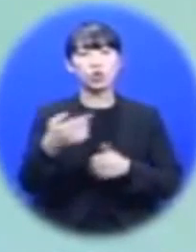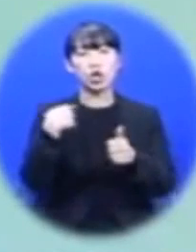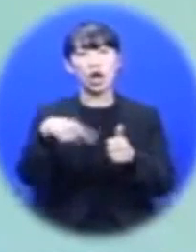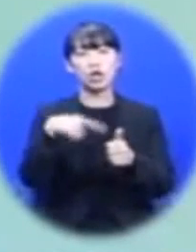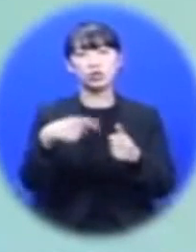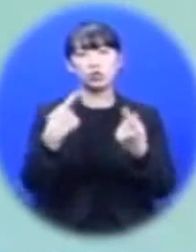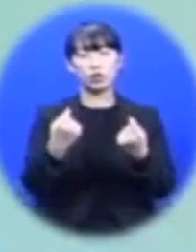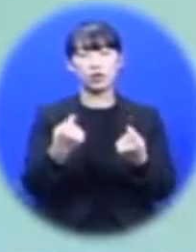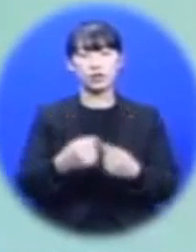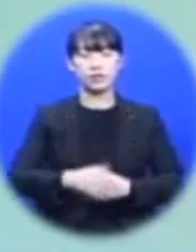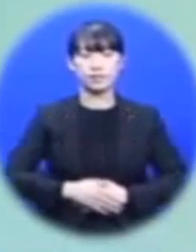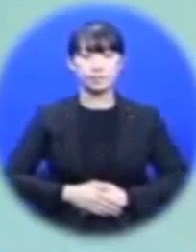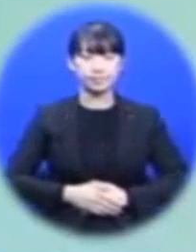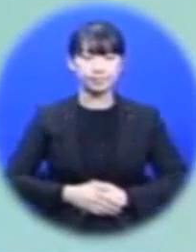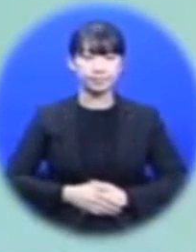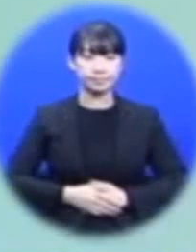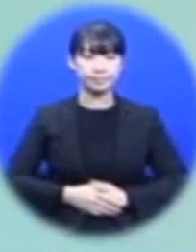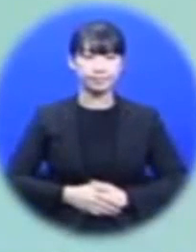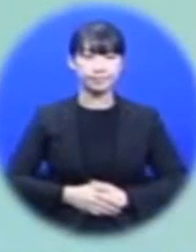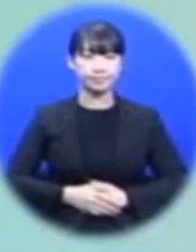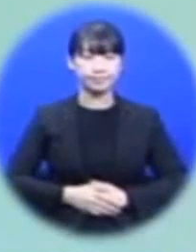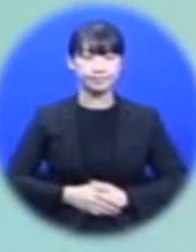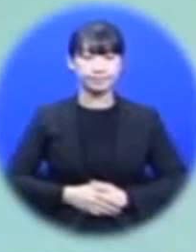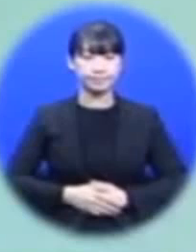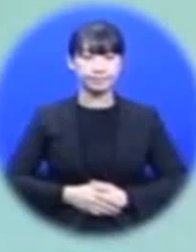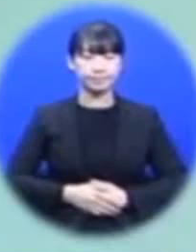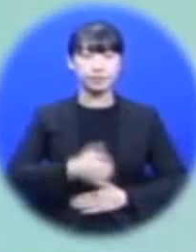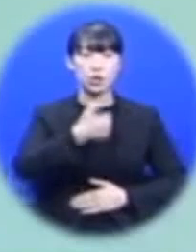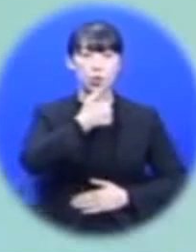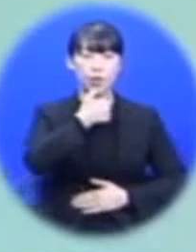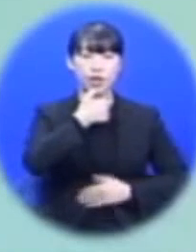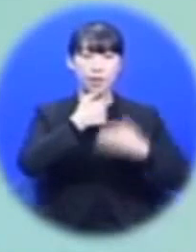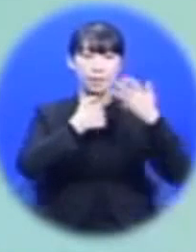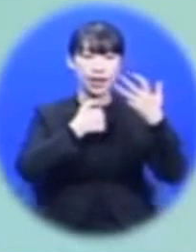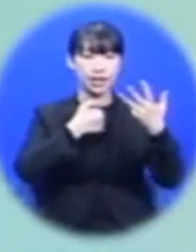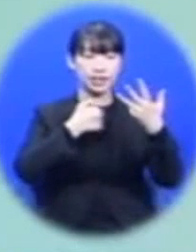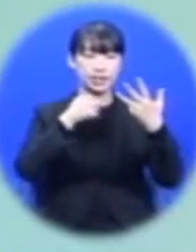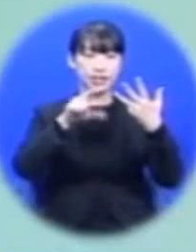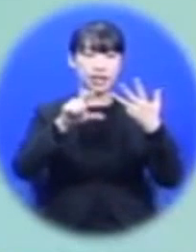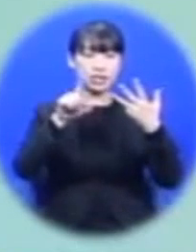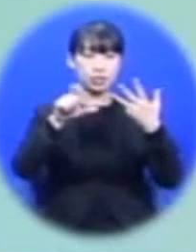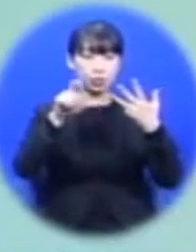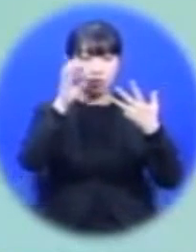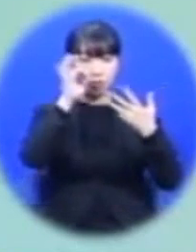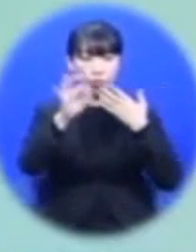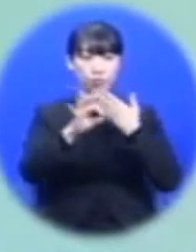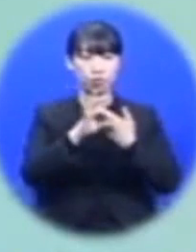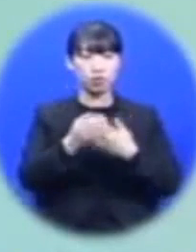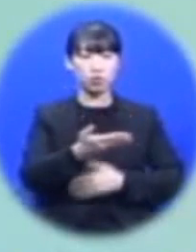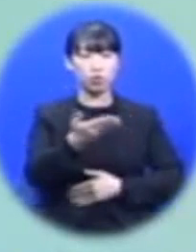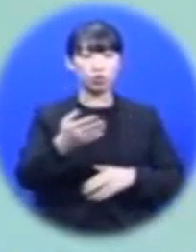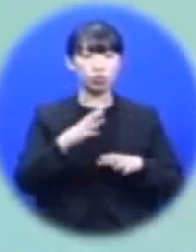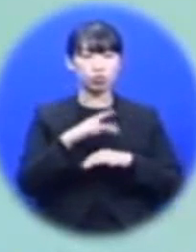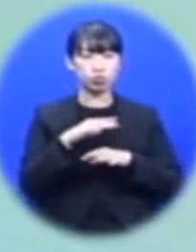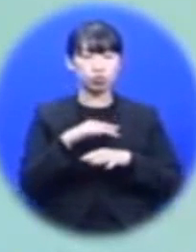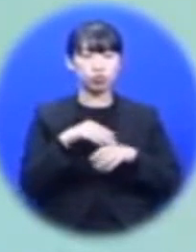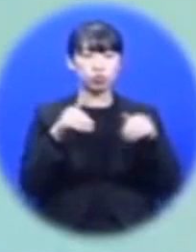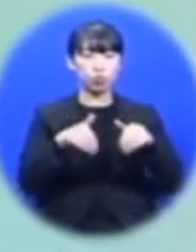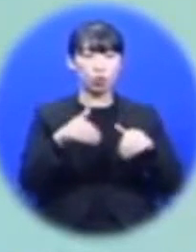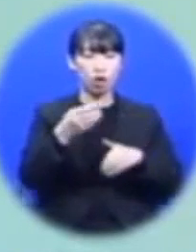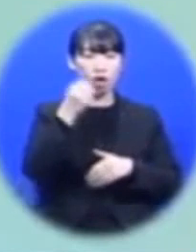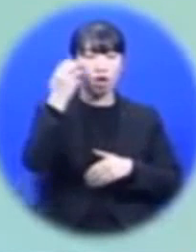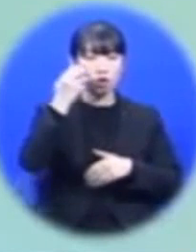거 아니에요 로마서 8장 15절에 너희는 다시 무서워하는 종의 영을 받지 아니하고